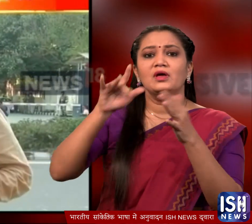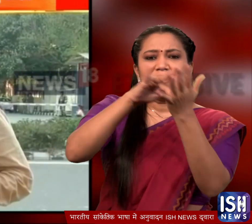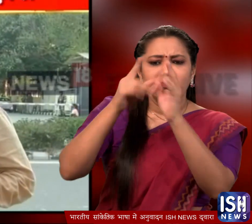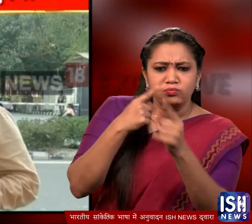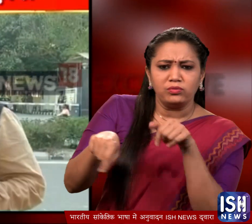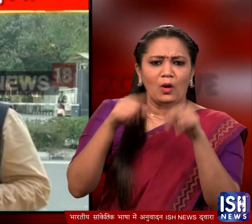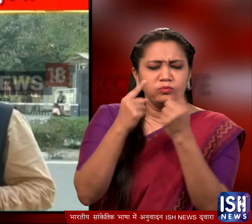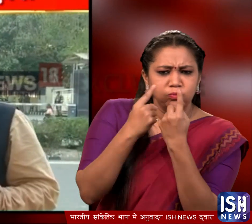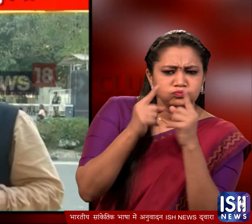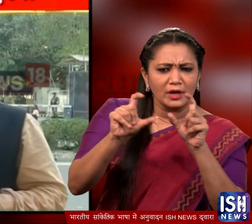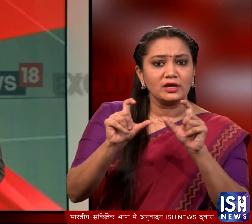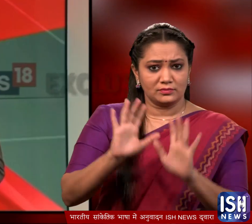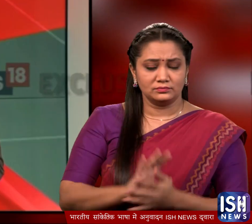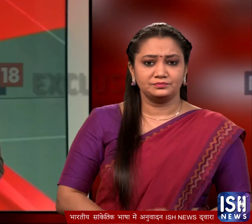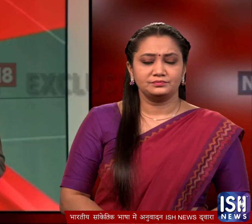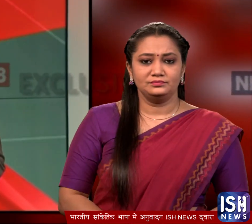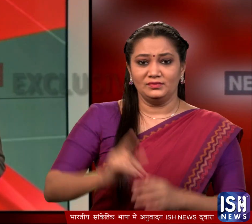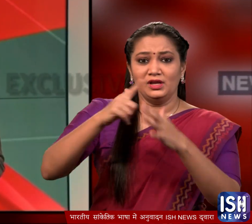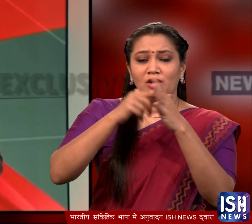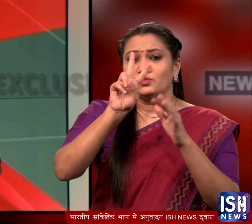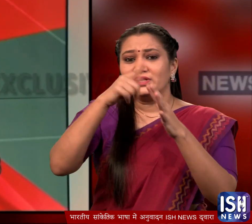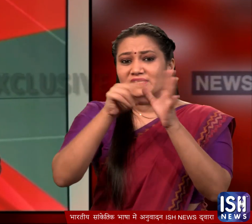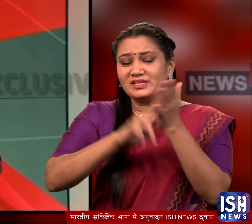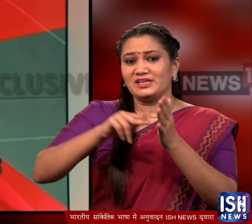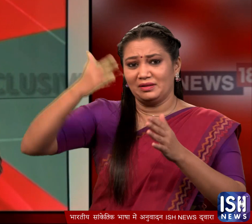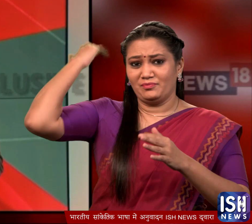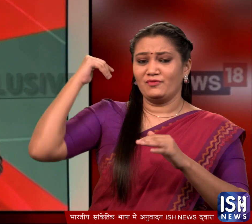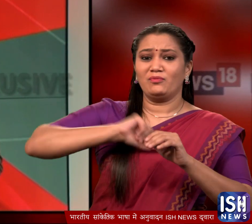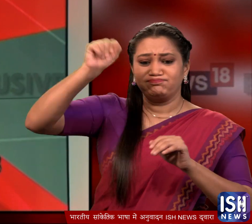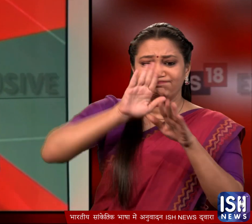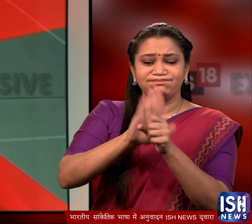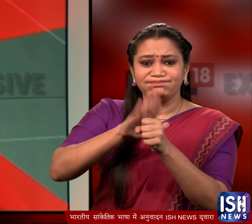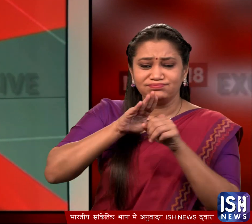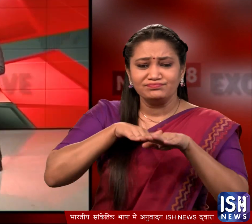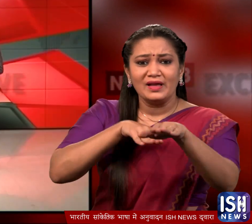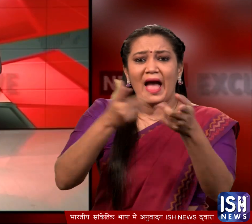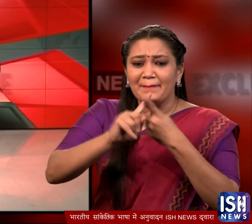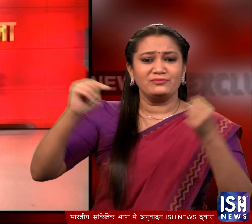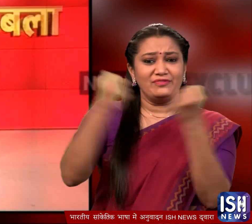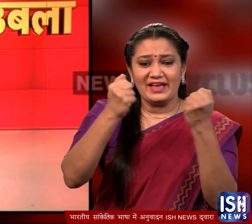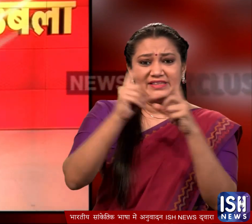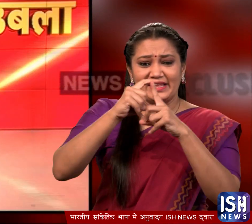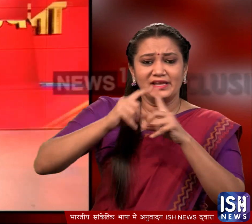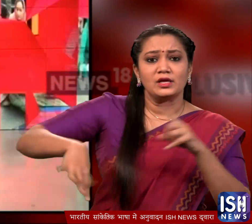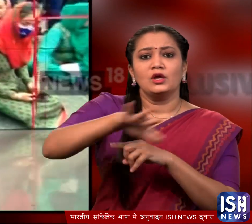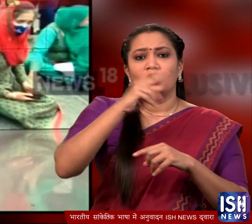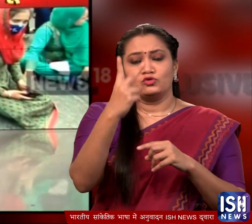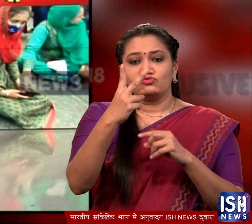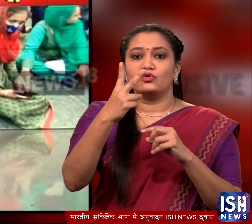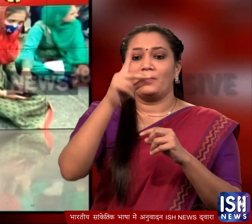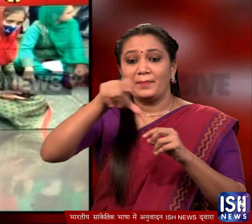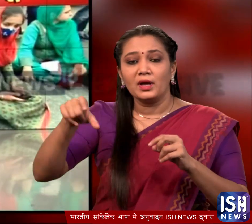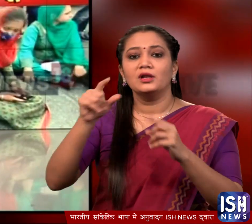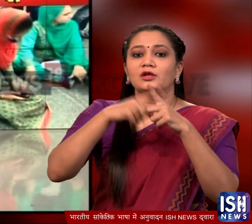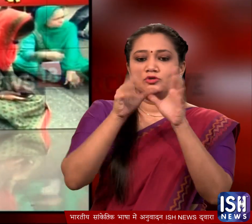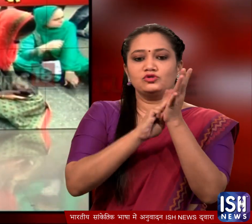जांच एजेंसियां काफी सतर्क हो गई है। 26 जनवरी को किसानों की ट्रैक्टर रैली के दौरान दिल्ली में हुई हिंसा के 2 आरोपियों की जम्मू से